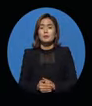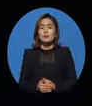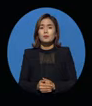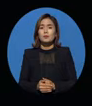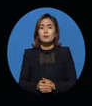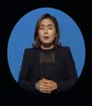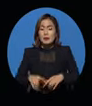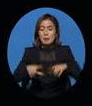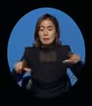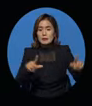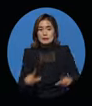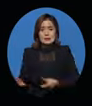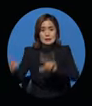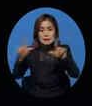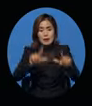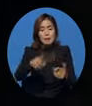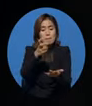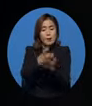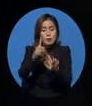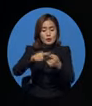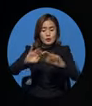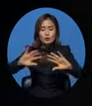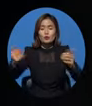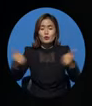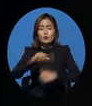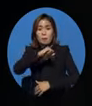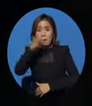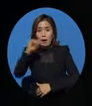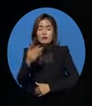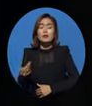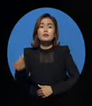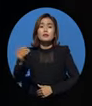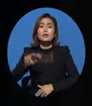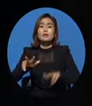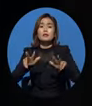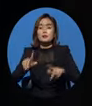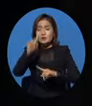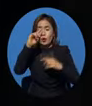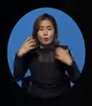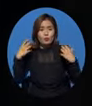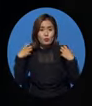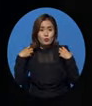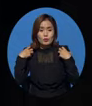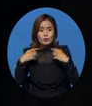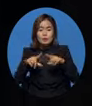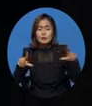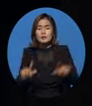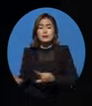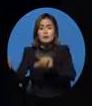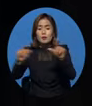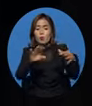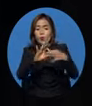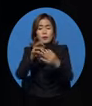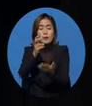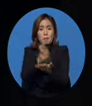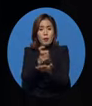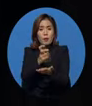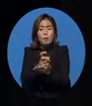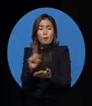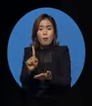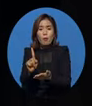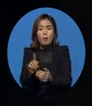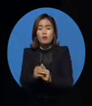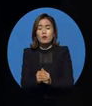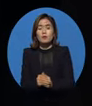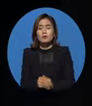민생 법안 이라고 하는 결국 국회에서 통과가 돼 줘야 되는데 어 정부에서도 민생 과 관련돼 있는 법안 민생 이라고 하는 건